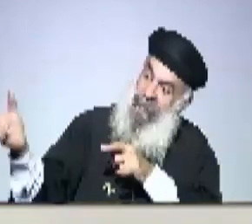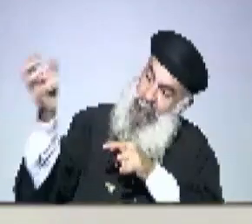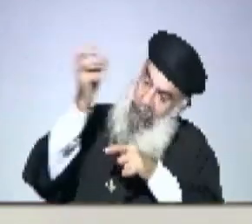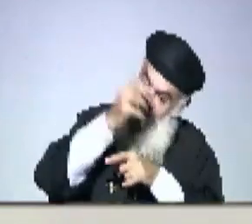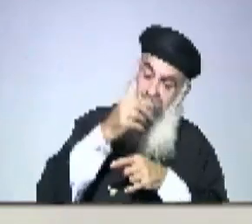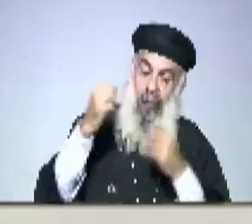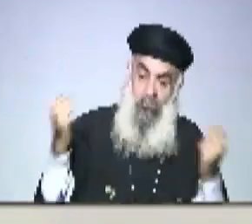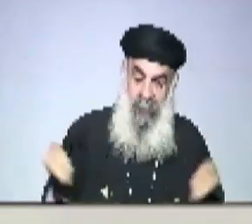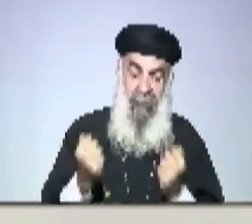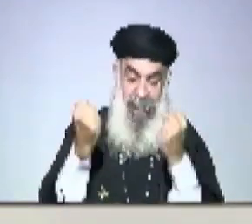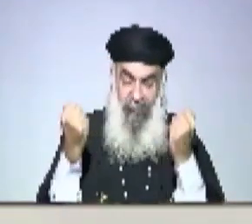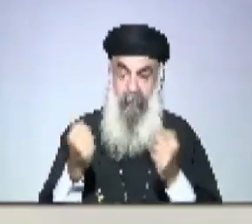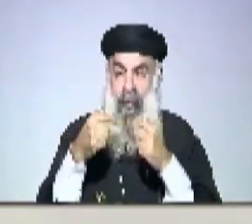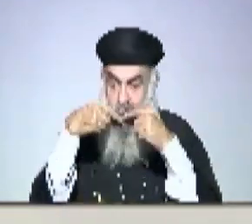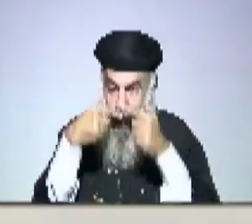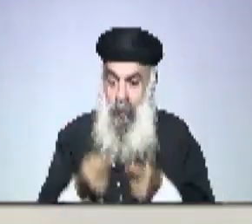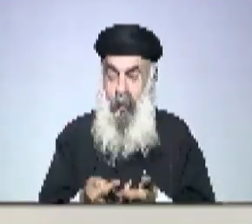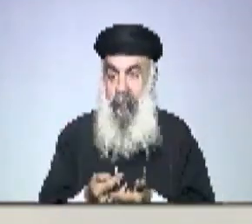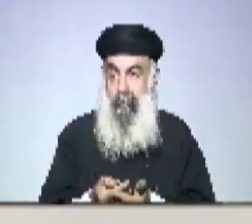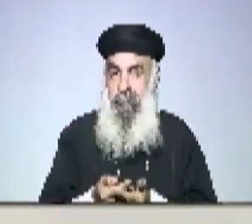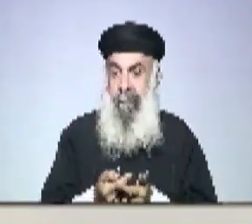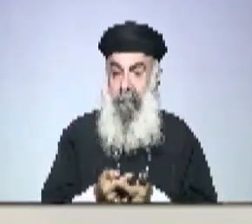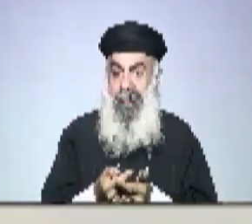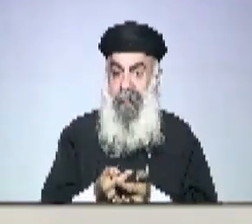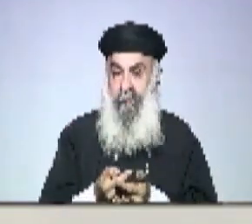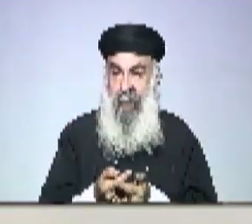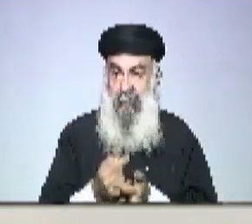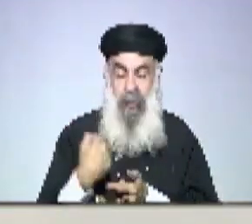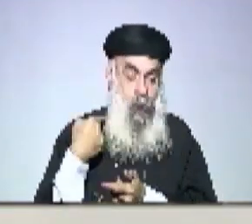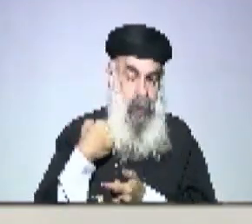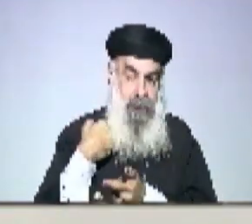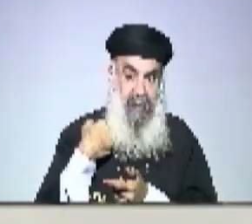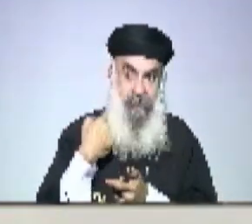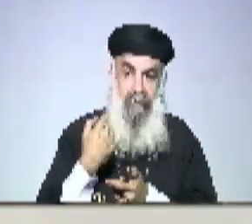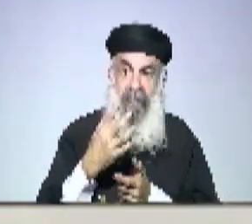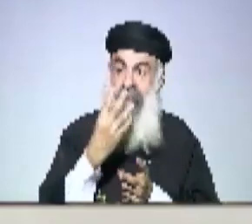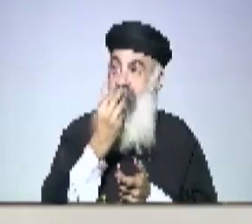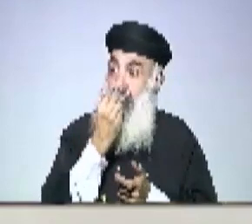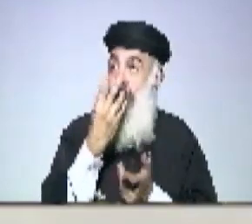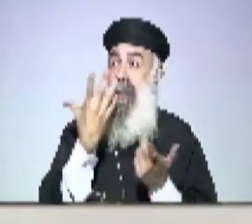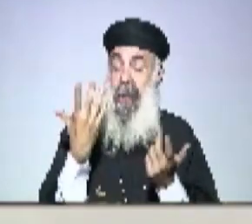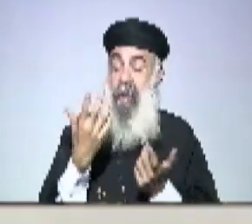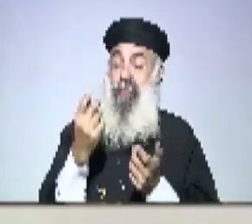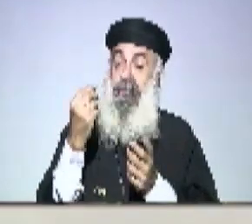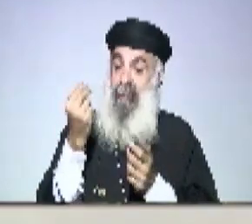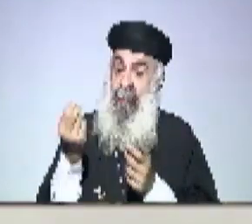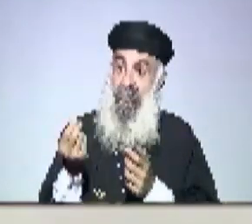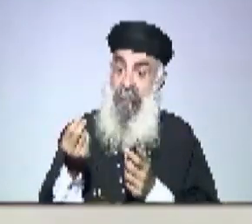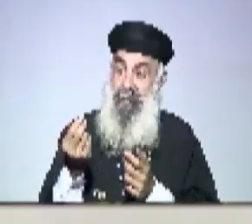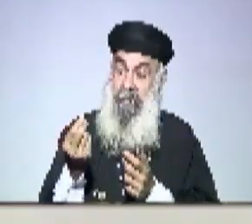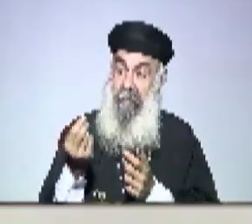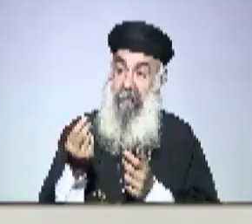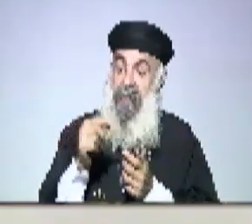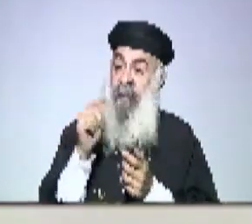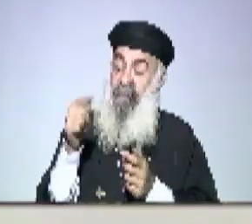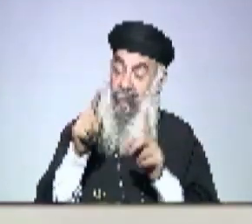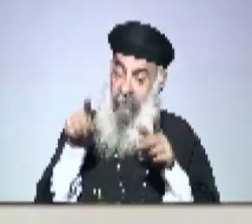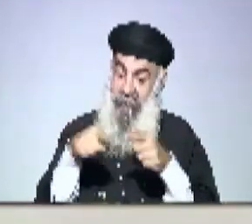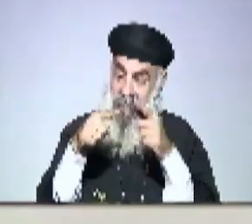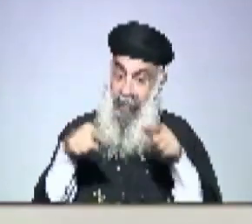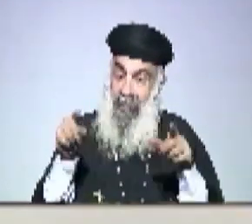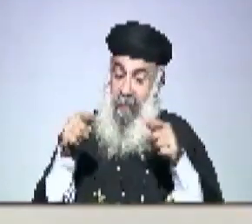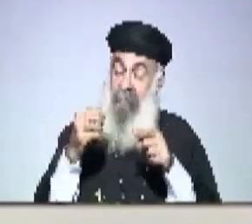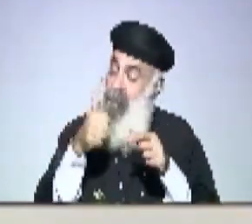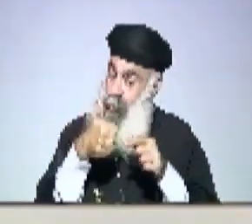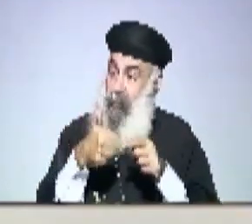ونحفظه للناس ونقوله لان ده تراث خساره كان في جمال روحي وجمال عقيدي وحاجه